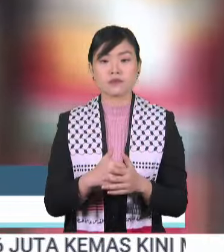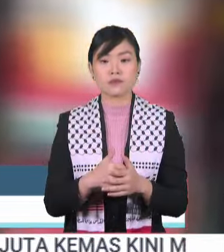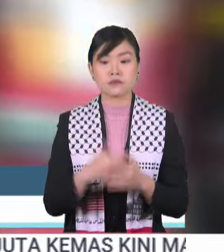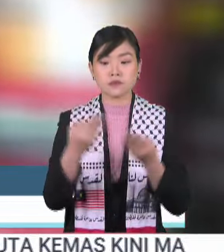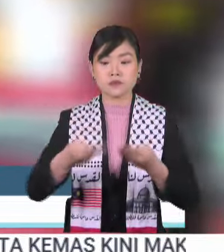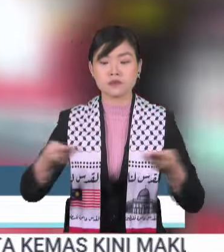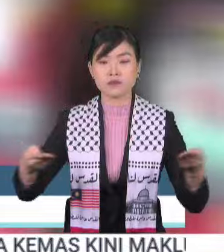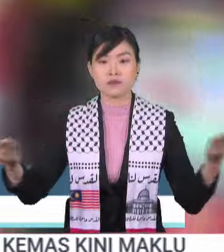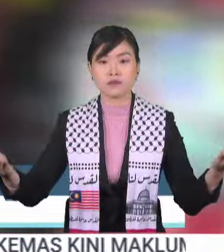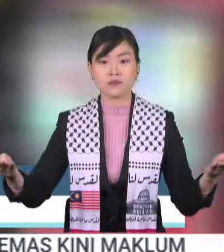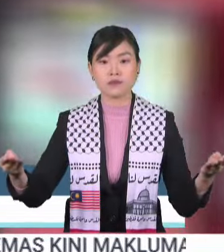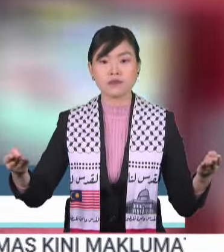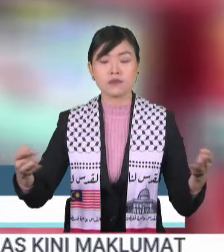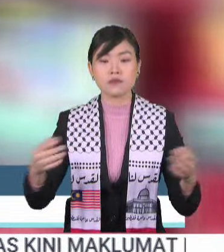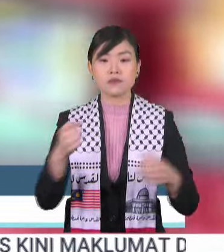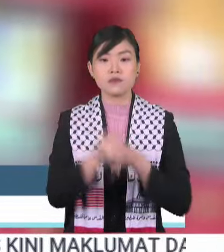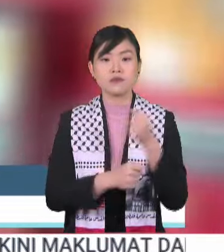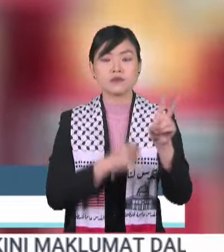import